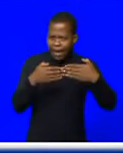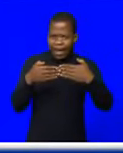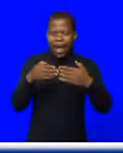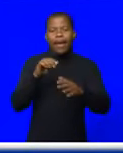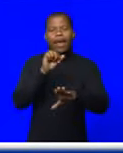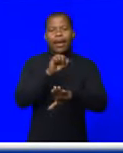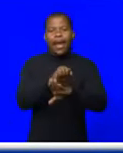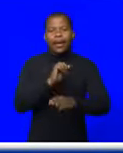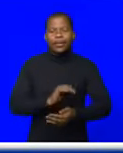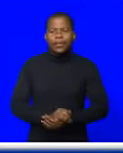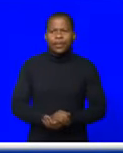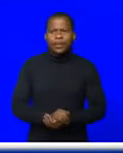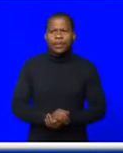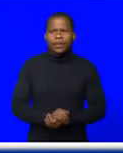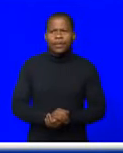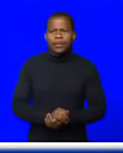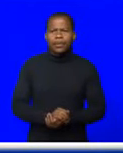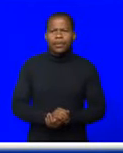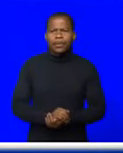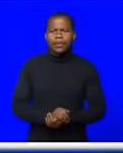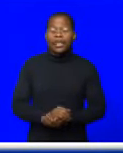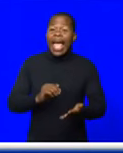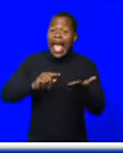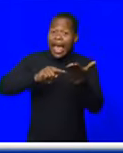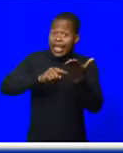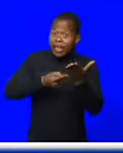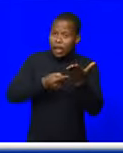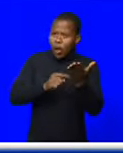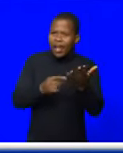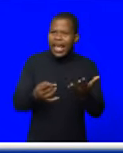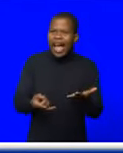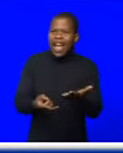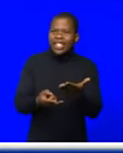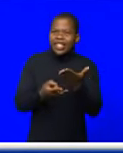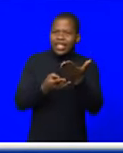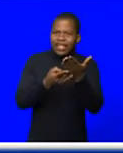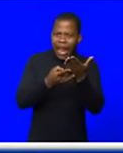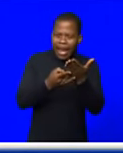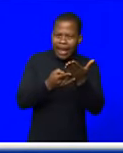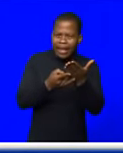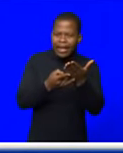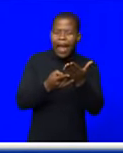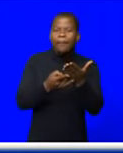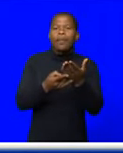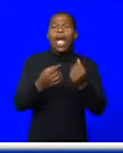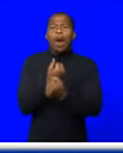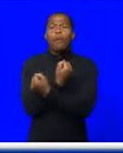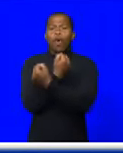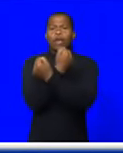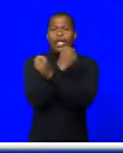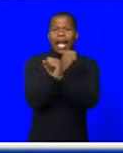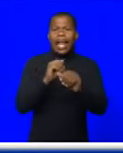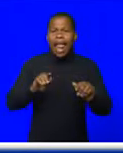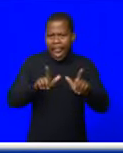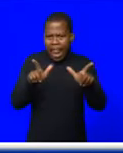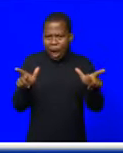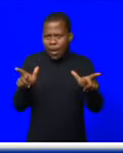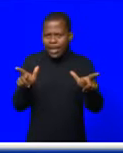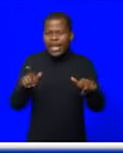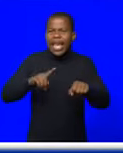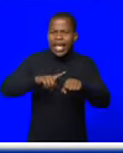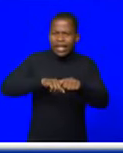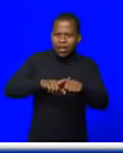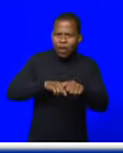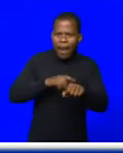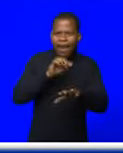temtsabo. Tebucophesha tingasinika tindlela lesingatisebentisa kuvikela kusebentisa kwethu